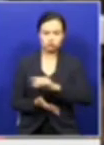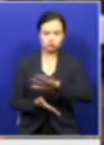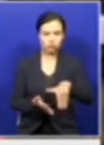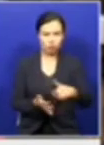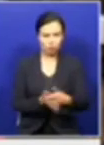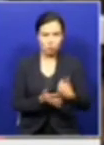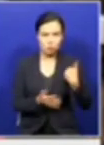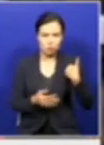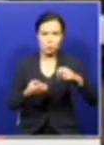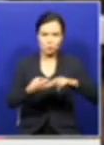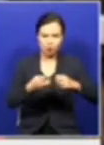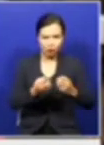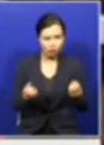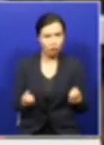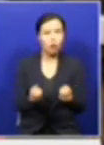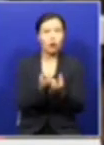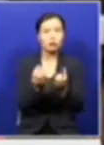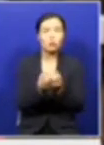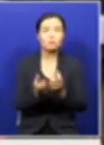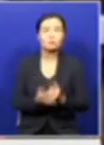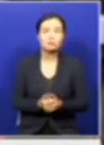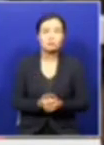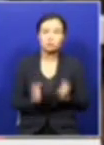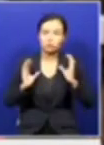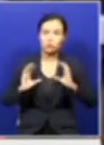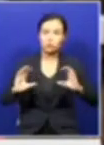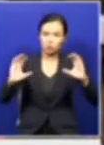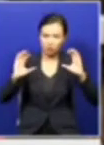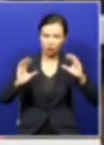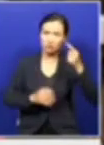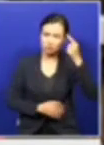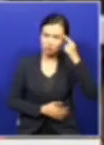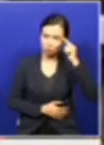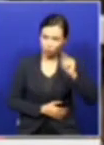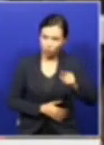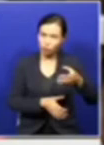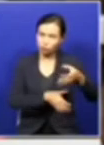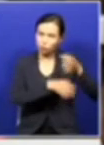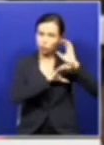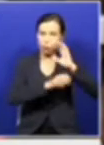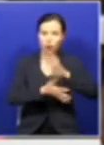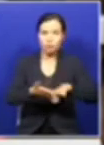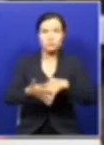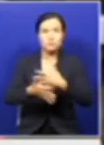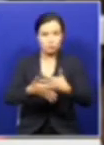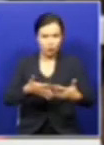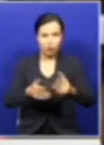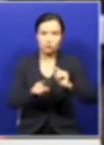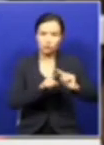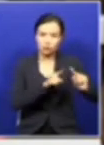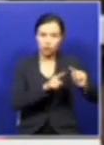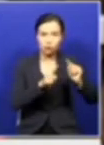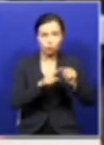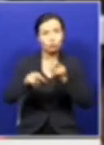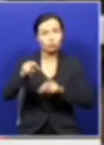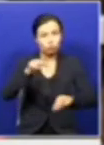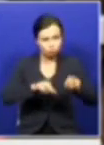คงได้รับผลกระทบฉะนั้นรัฐบาลเองน่าที่จะได้ทบทวนมาตรการในเรื่องของการดู